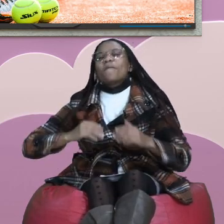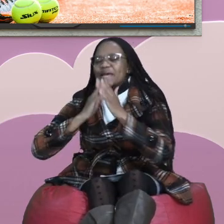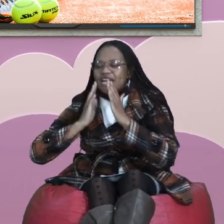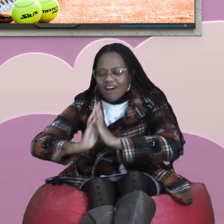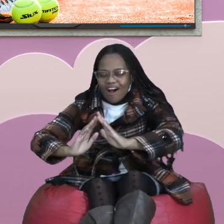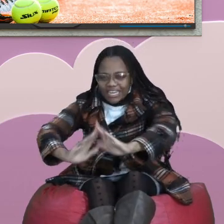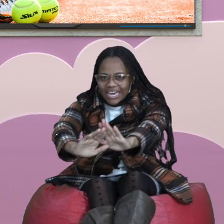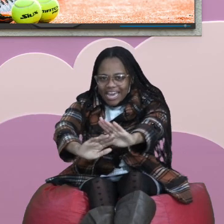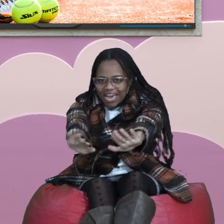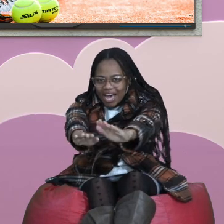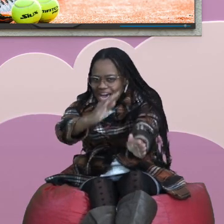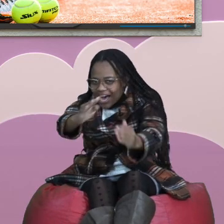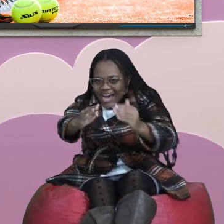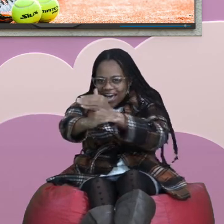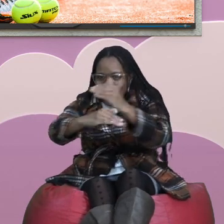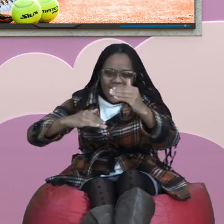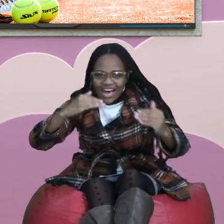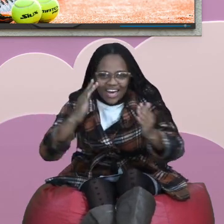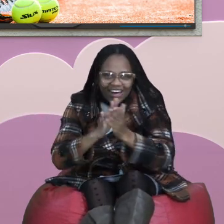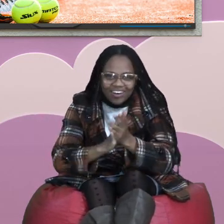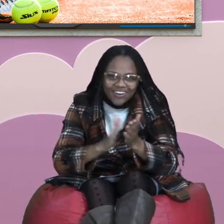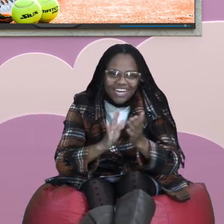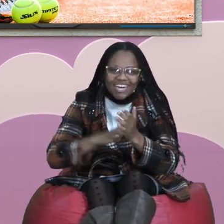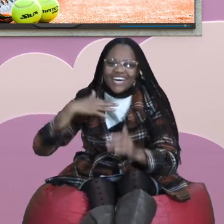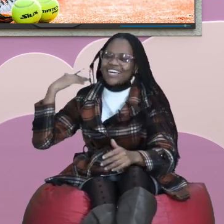is Pinocchio!